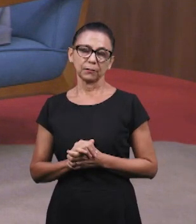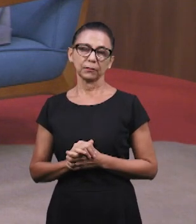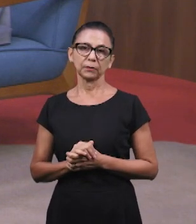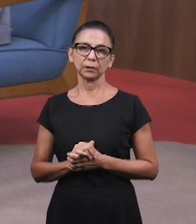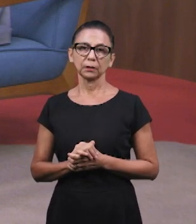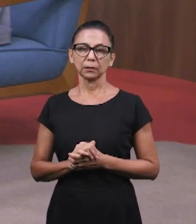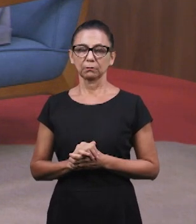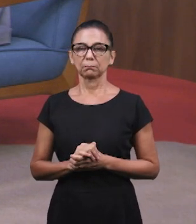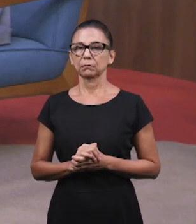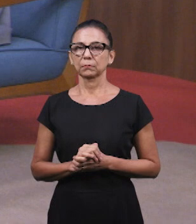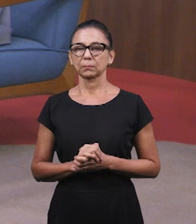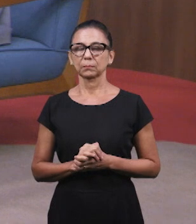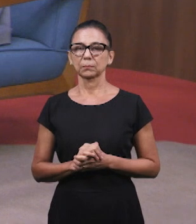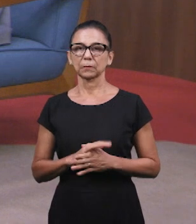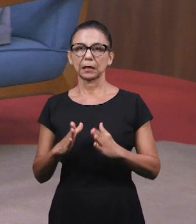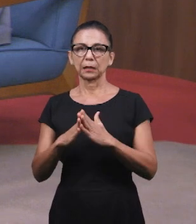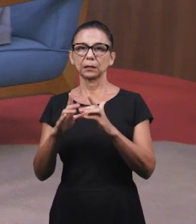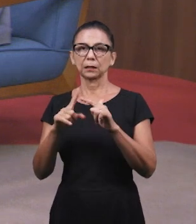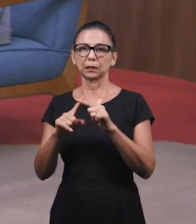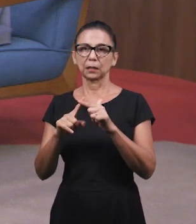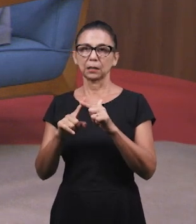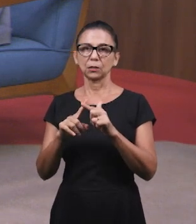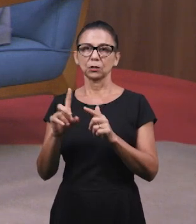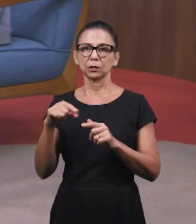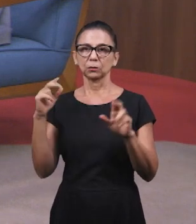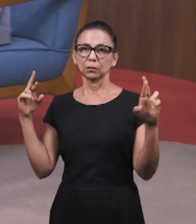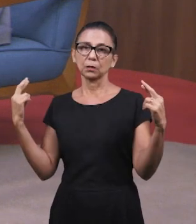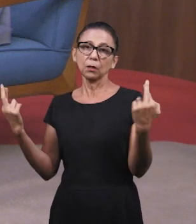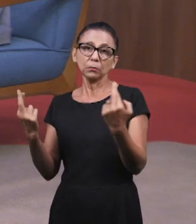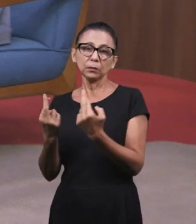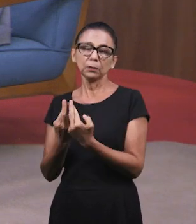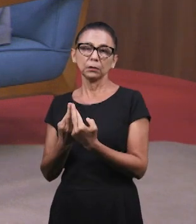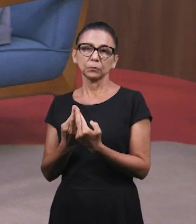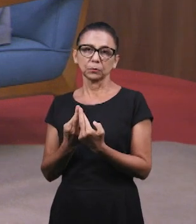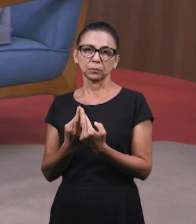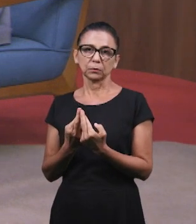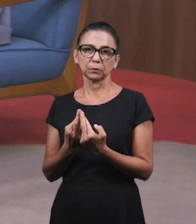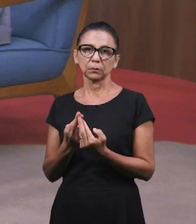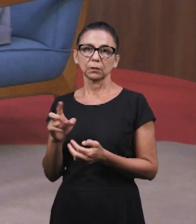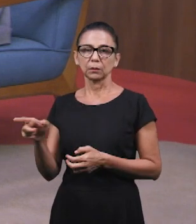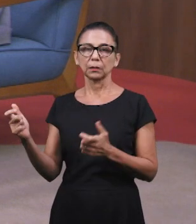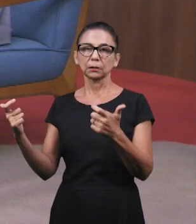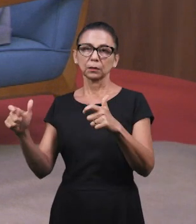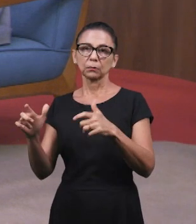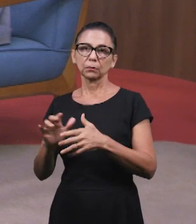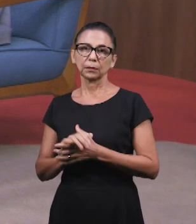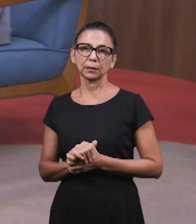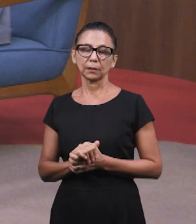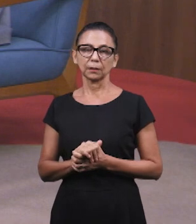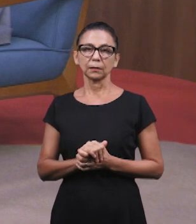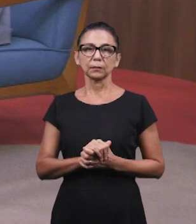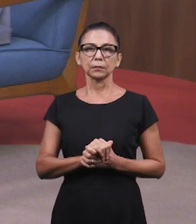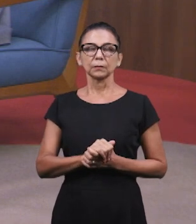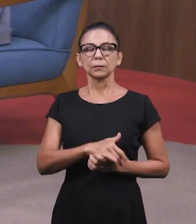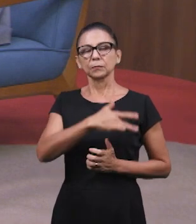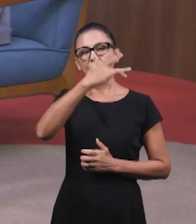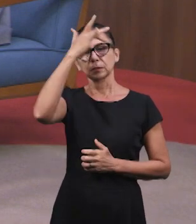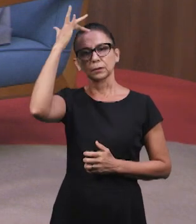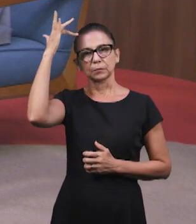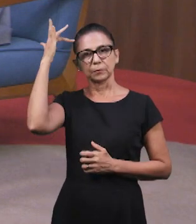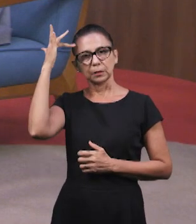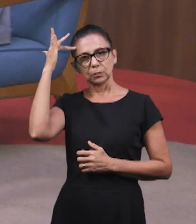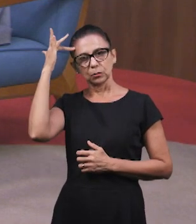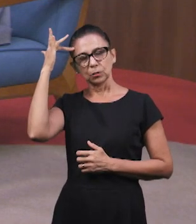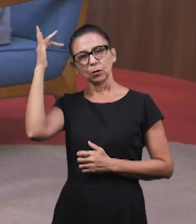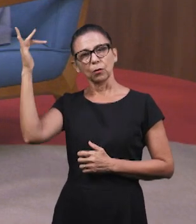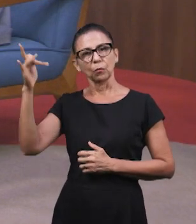réunis. Nous avons une place pour le pécheur, mais pas pour le péché, afin que le pécheur arrive, soit lavé et racheté